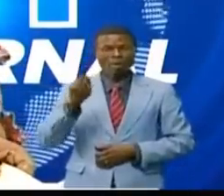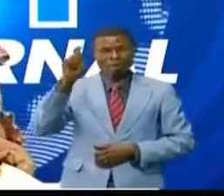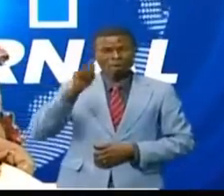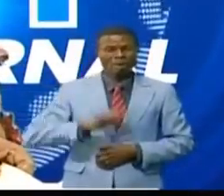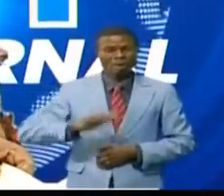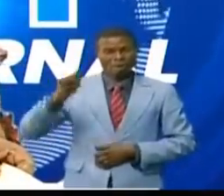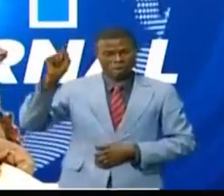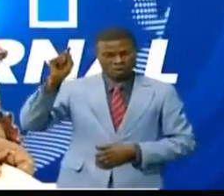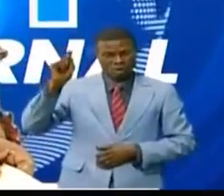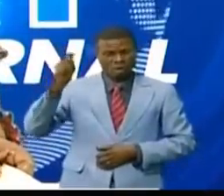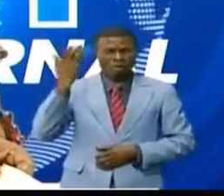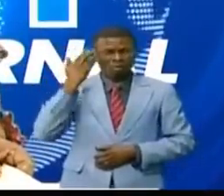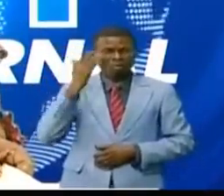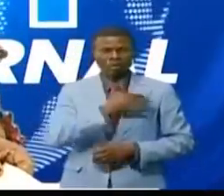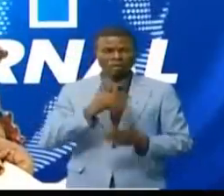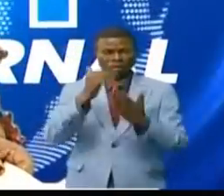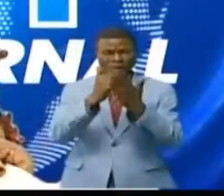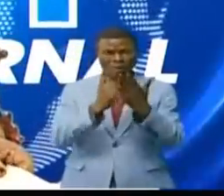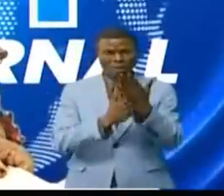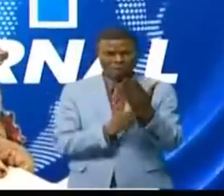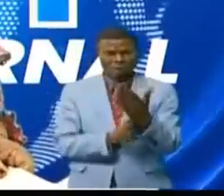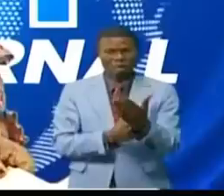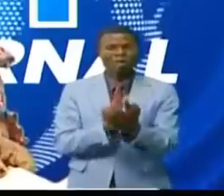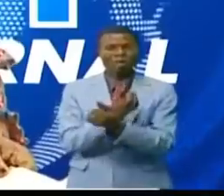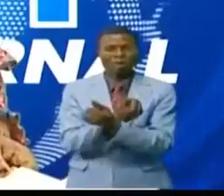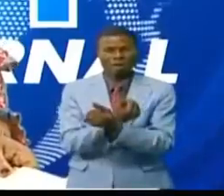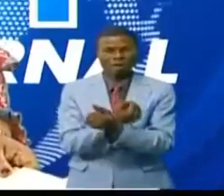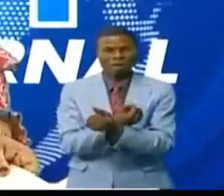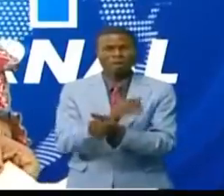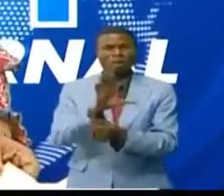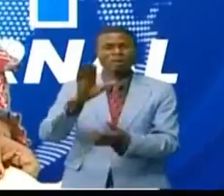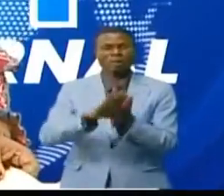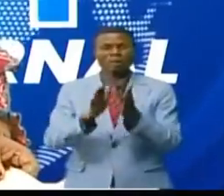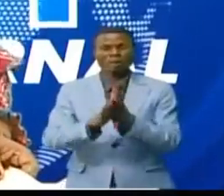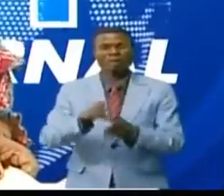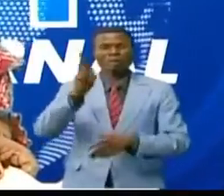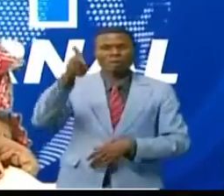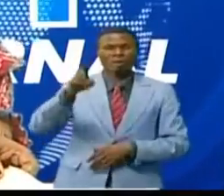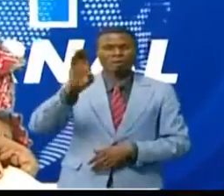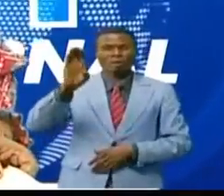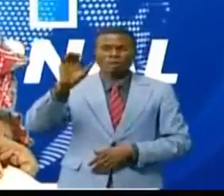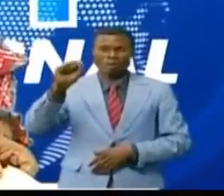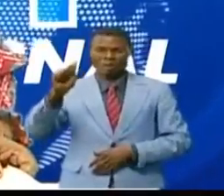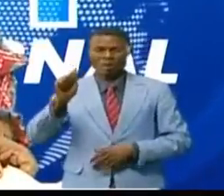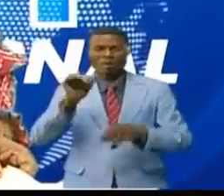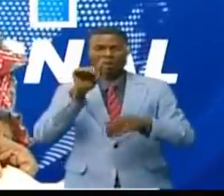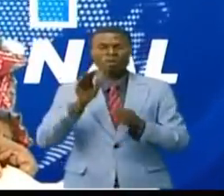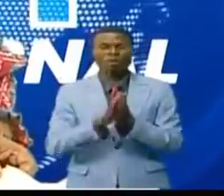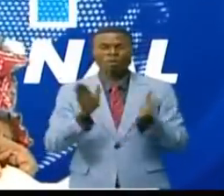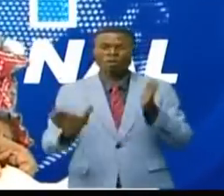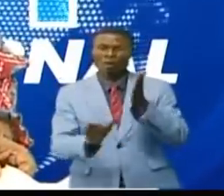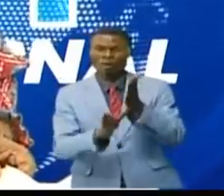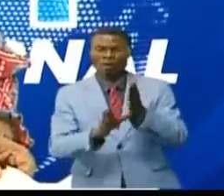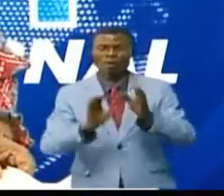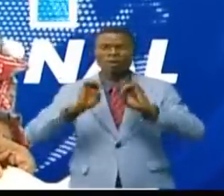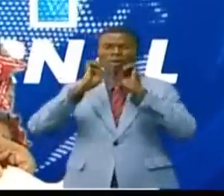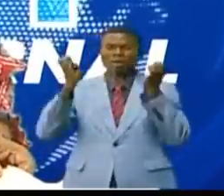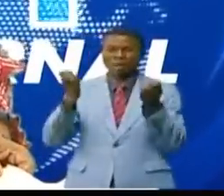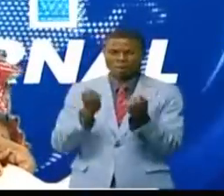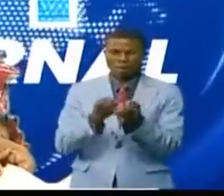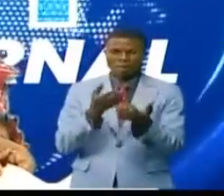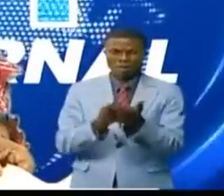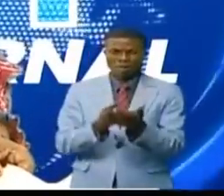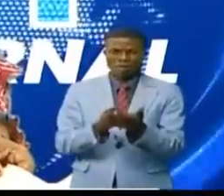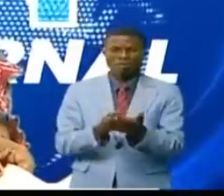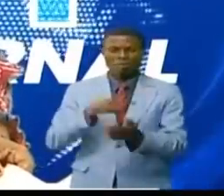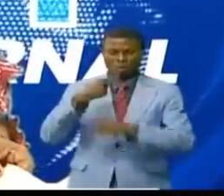Sam Winjulo-Uo, respectivement nommés PCA, directeur général et directeur général adjoint de cette entreprise, ont pris